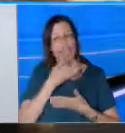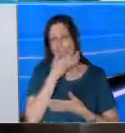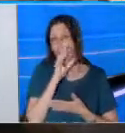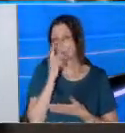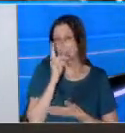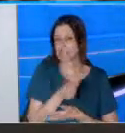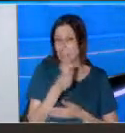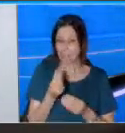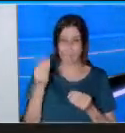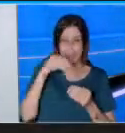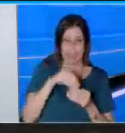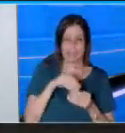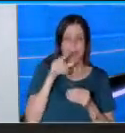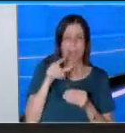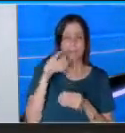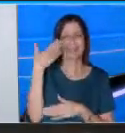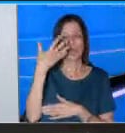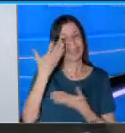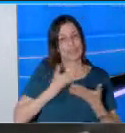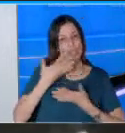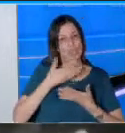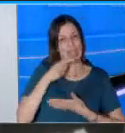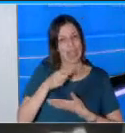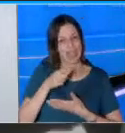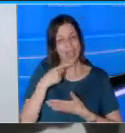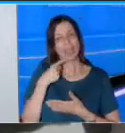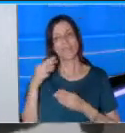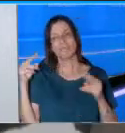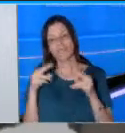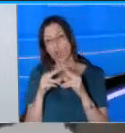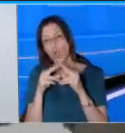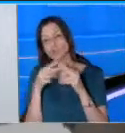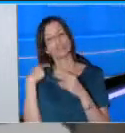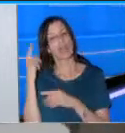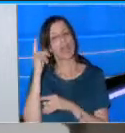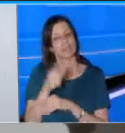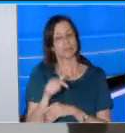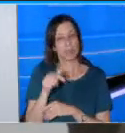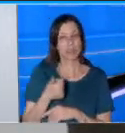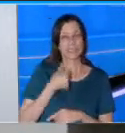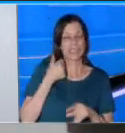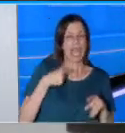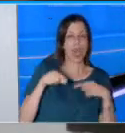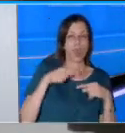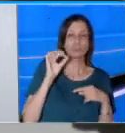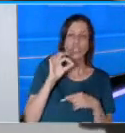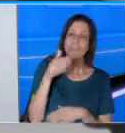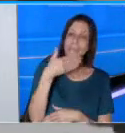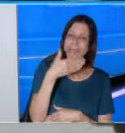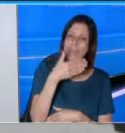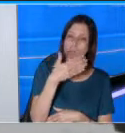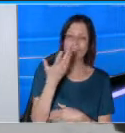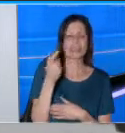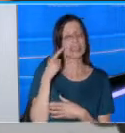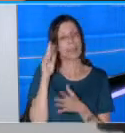צריך, מעבר למדינות הידידותיות הללו, לפגוש ולהזמין לכאן שרי חוץ של מדינות שאיך